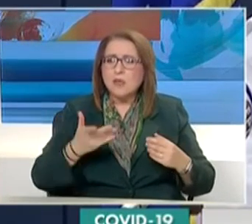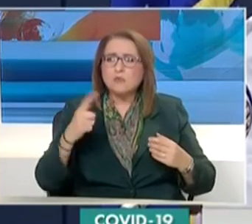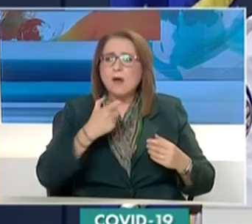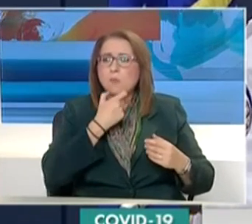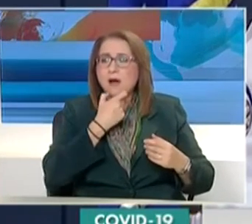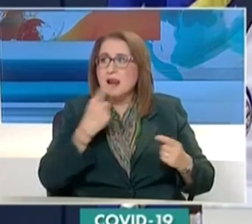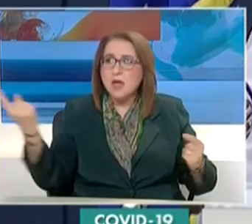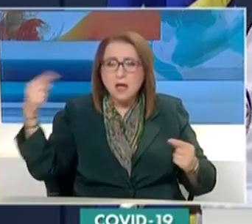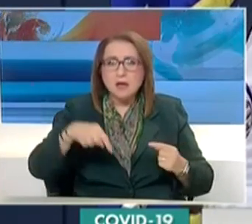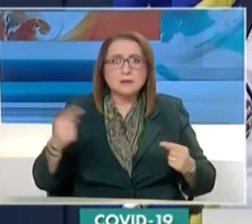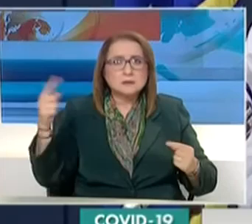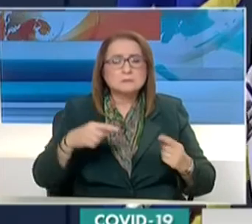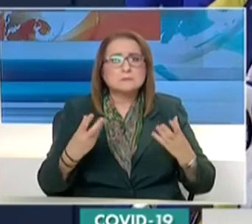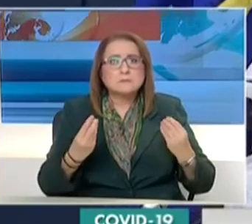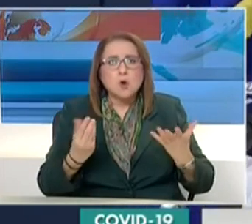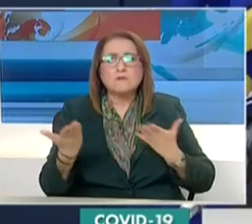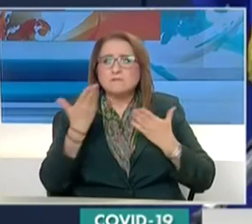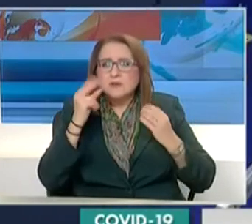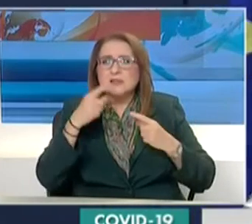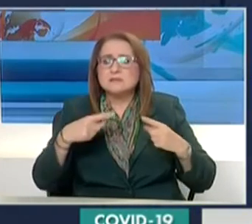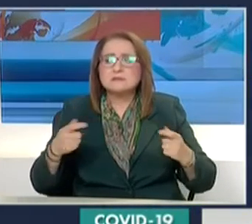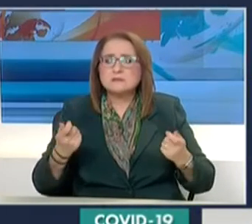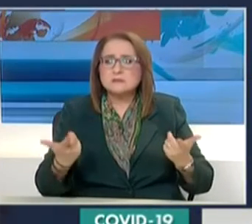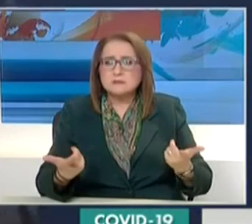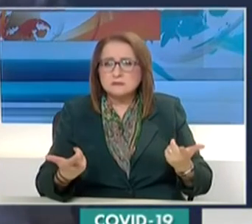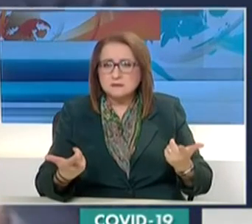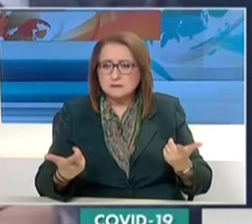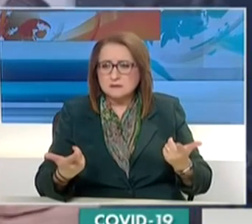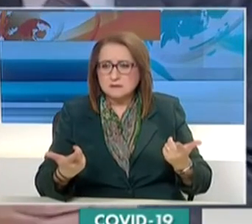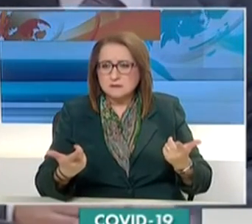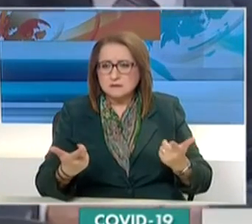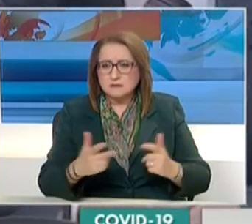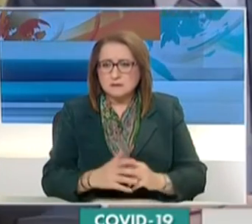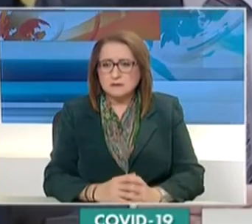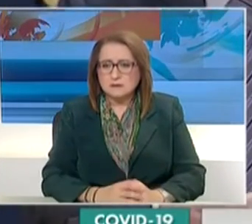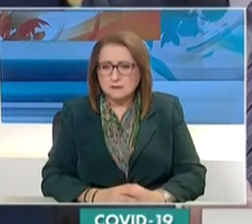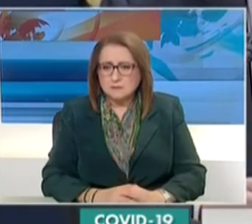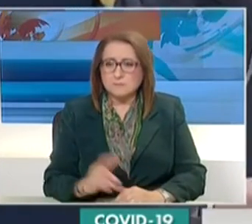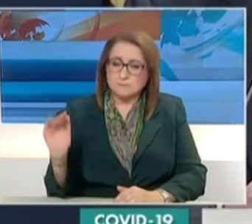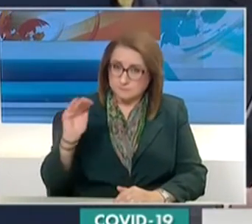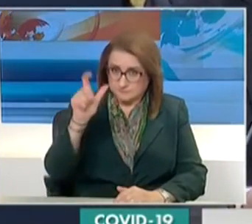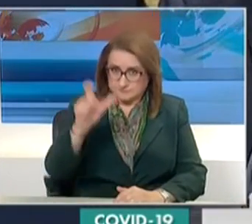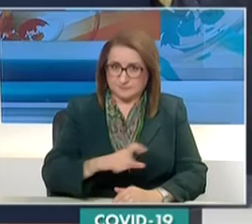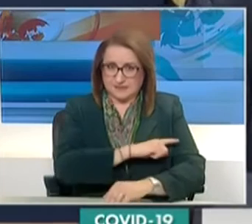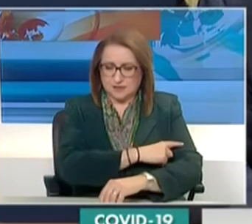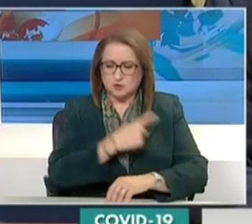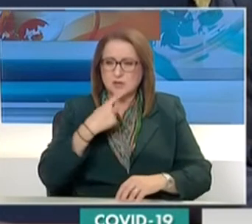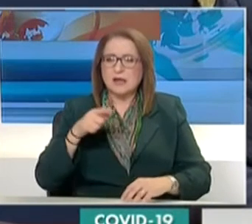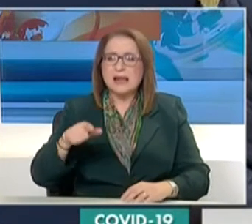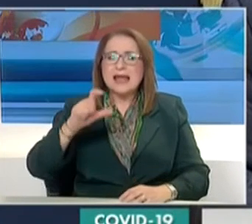αυτό το νοσία γέννης. Διάβασα σήμερα στον Independent ένα άρθρο που λέει ότι στην Ιταλία